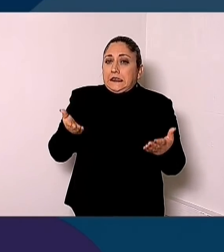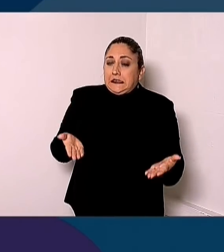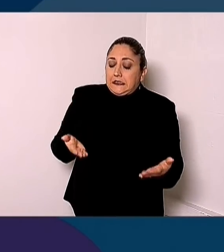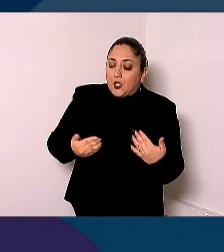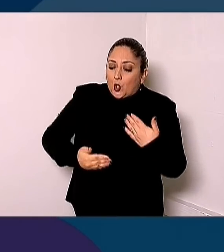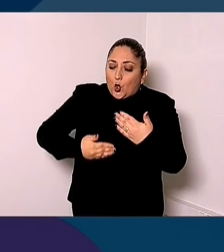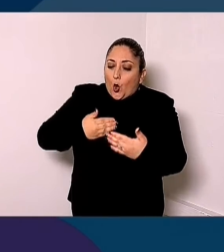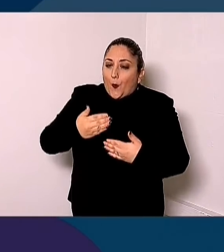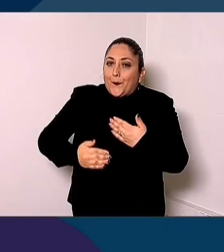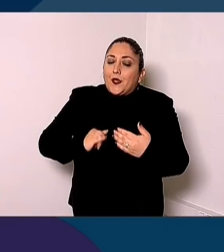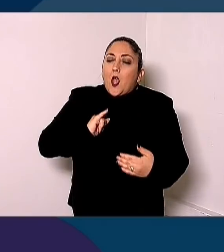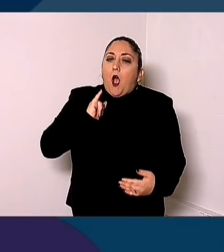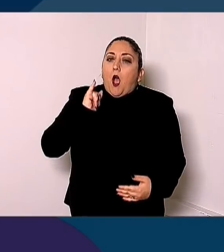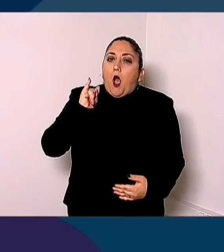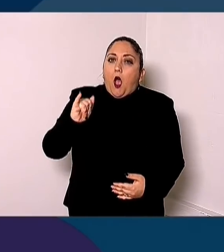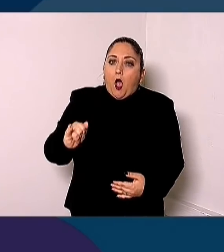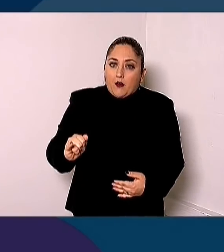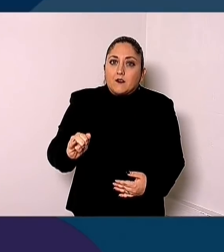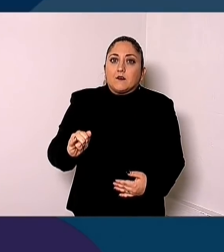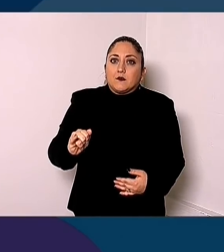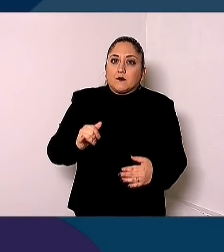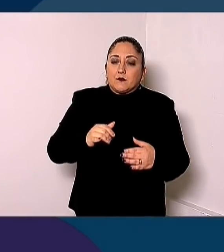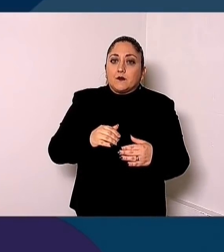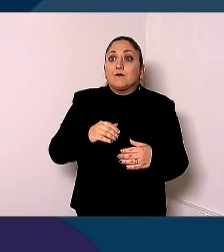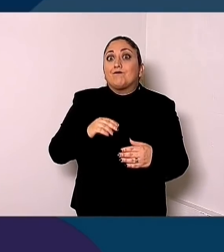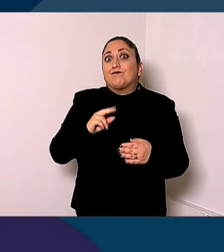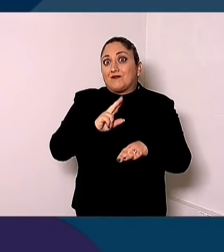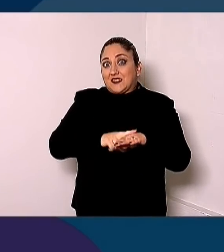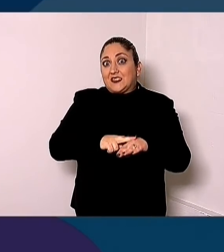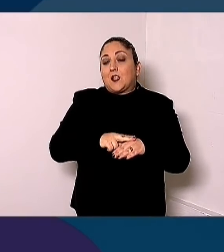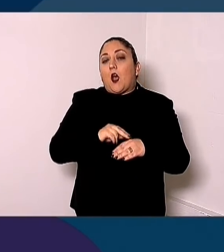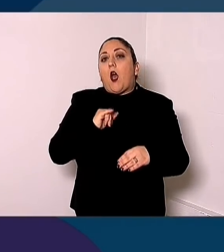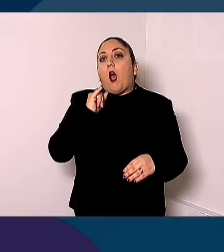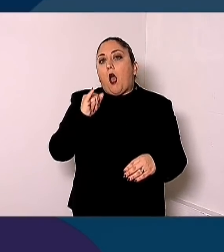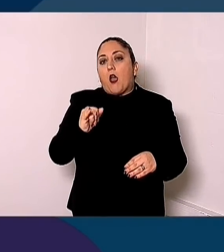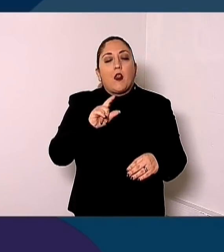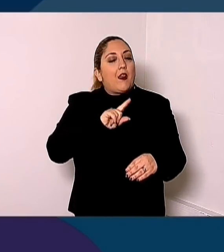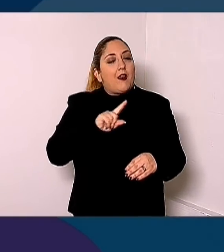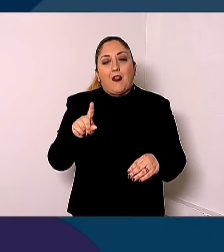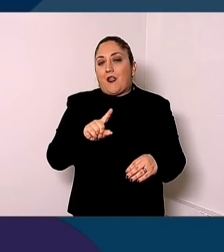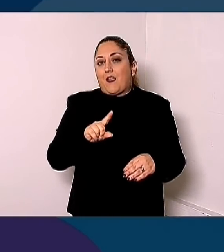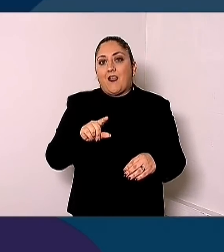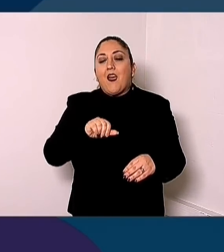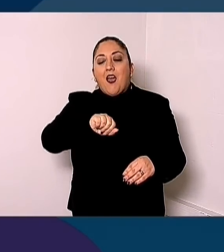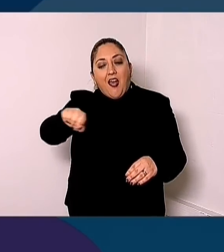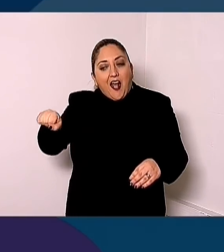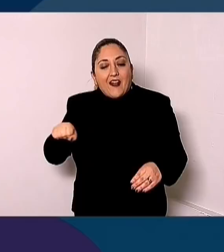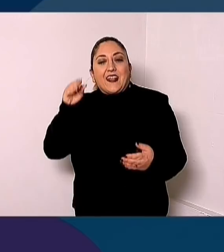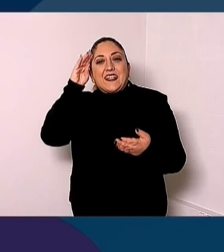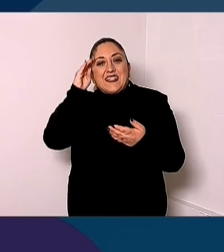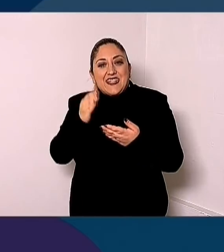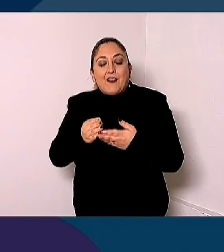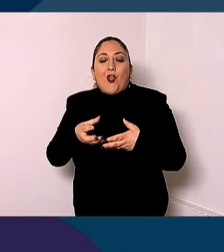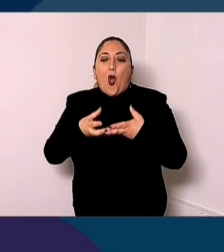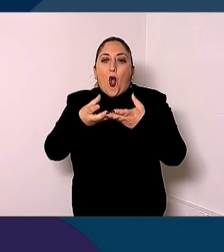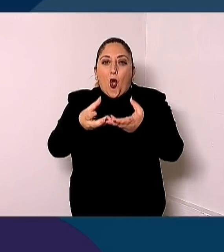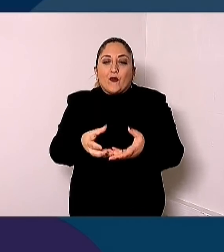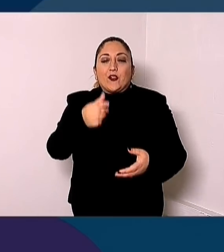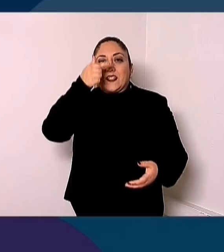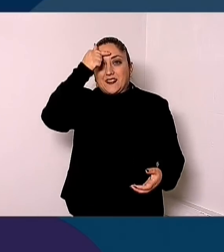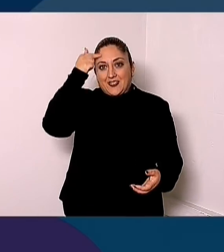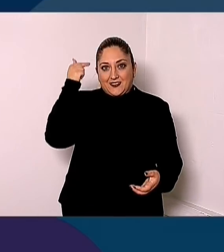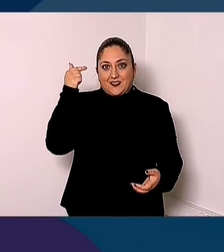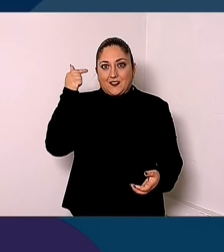jista' jkun li jkun hemm aggravazzjoni tas-sintomi u jkun hemm konsekwenzi. Din xi ħaġa li ma rridux u aħna għalhekk qegħdin nofru dawn